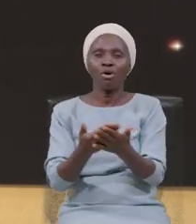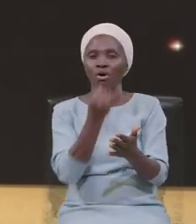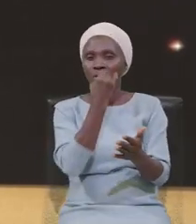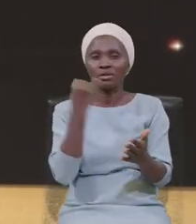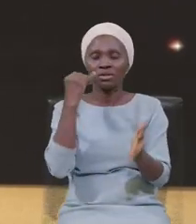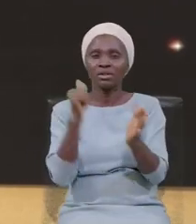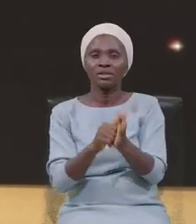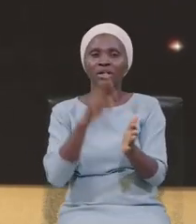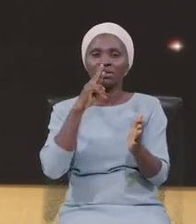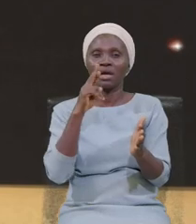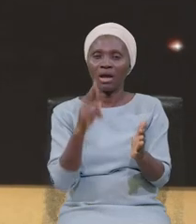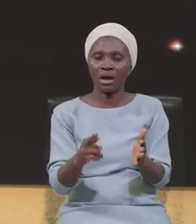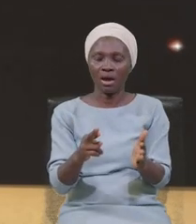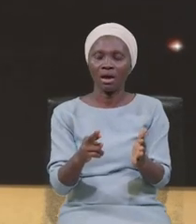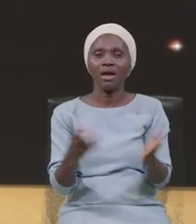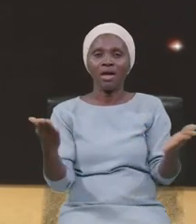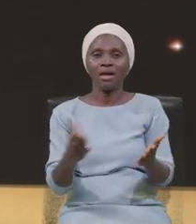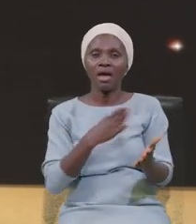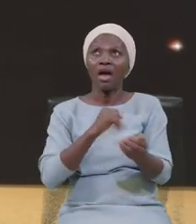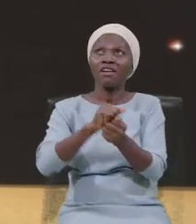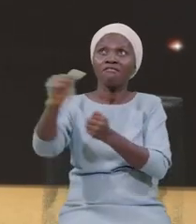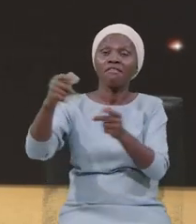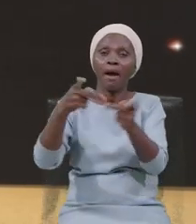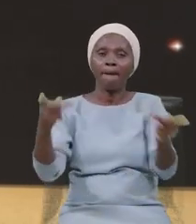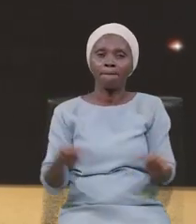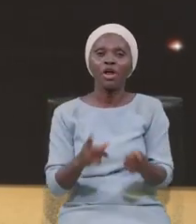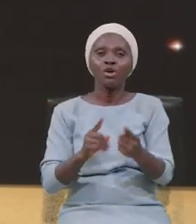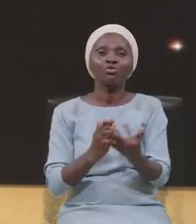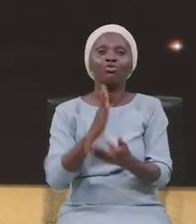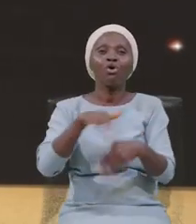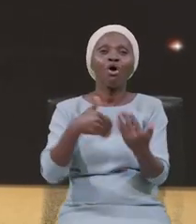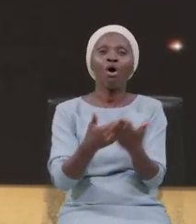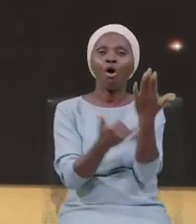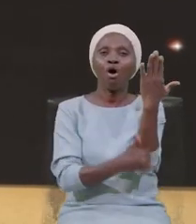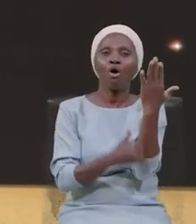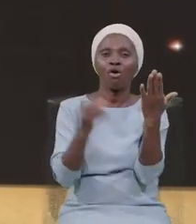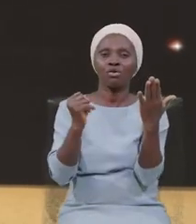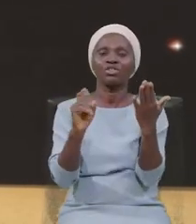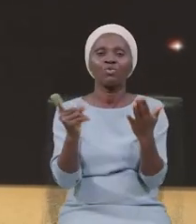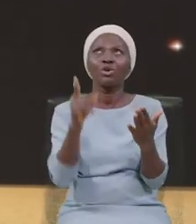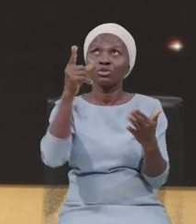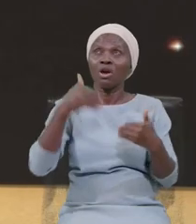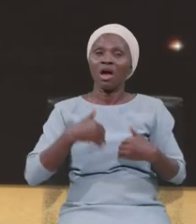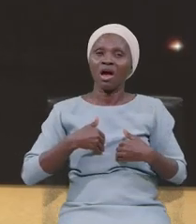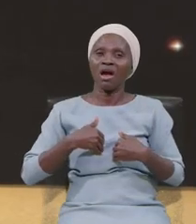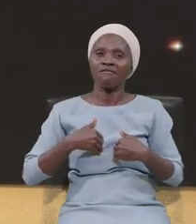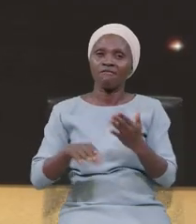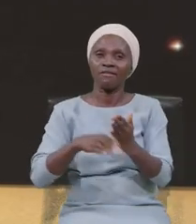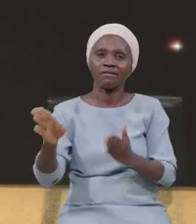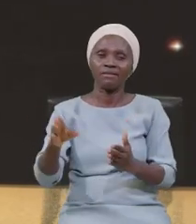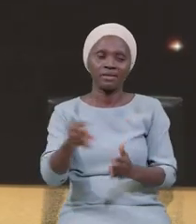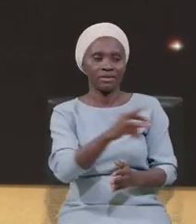à ceux qui sont près et à ceux qui sont loin, dans tous les pays où tu les as chassés à cause